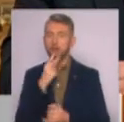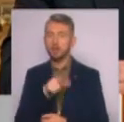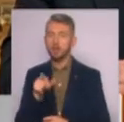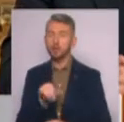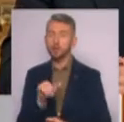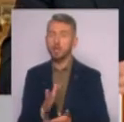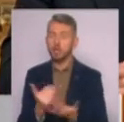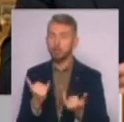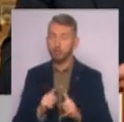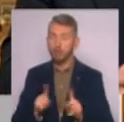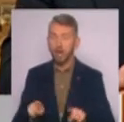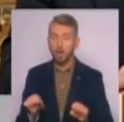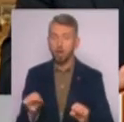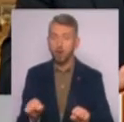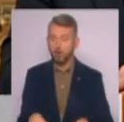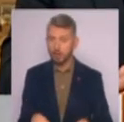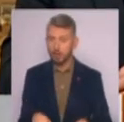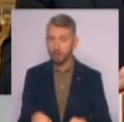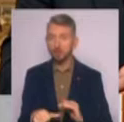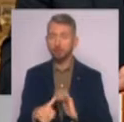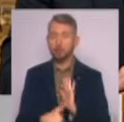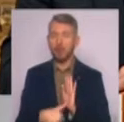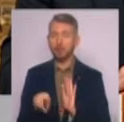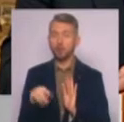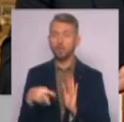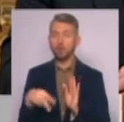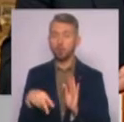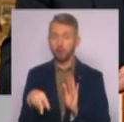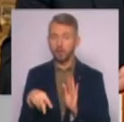вас є сьогодні унікальна можливість 16 листопада